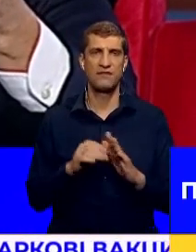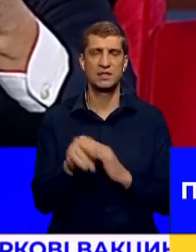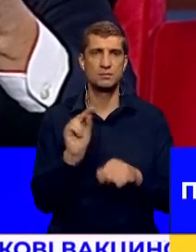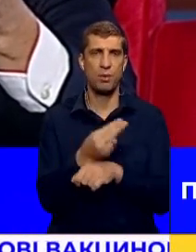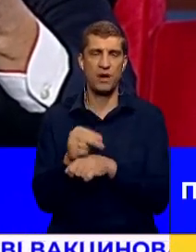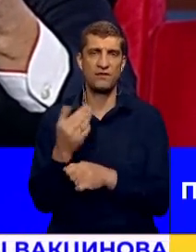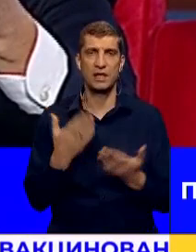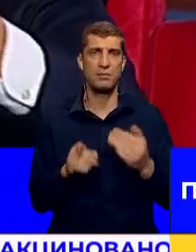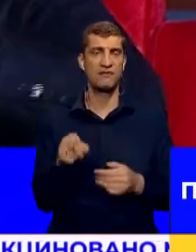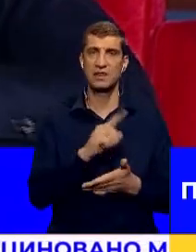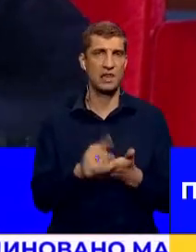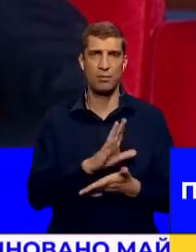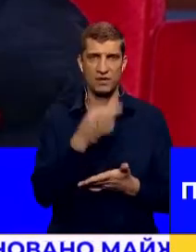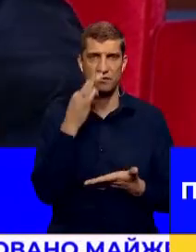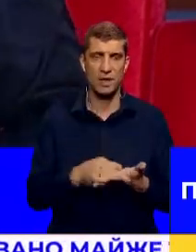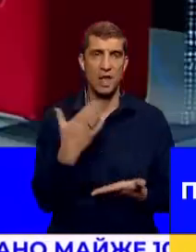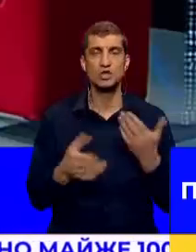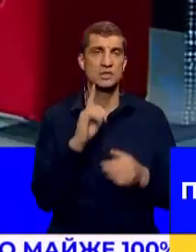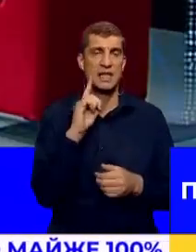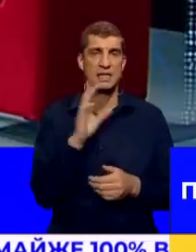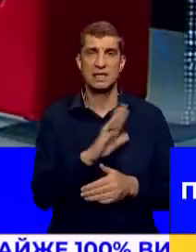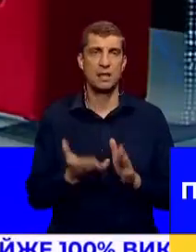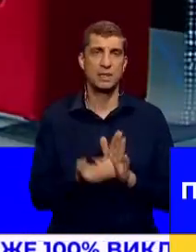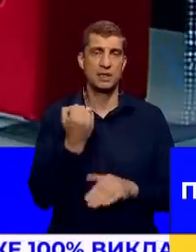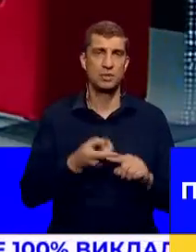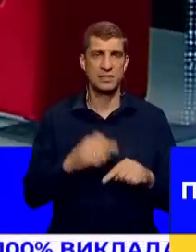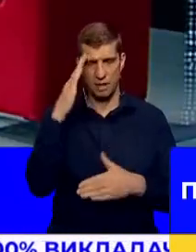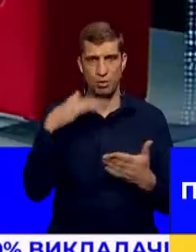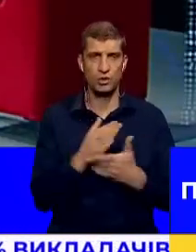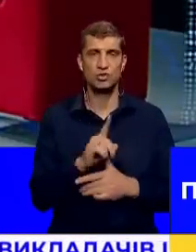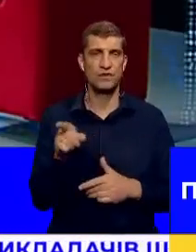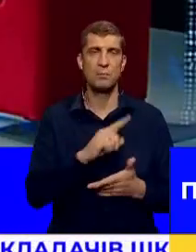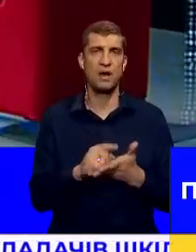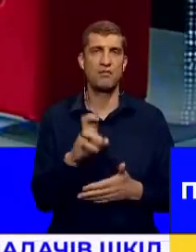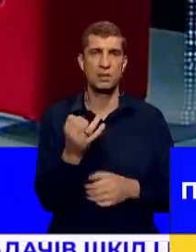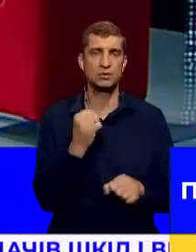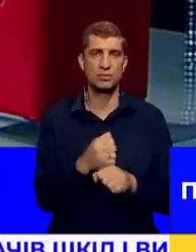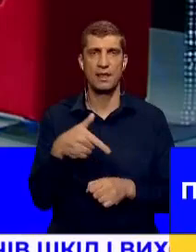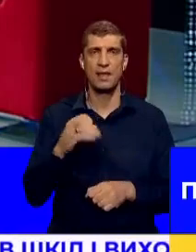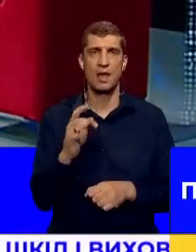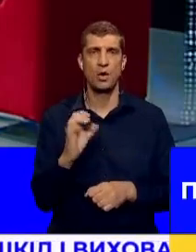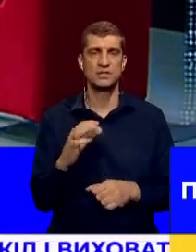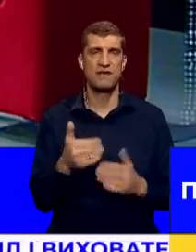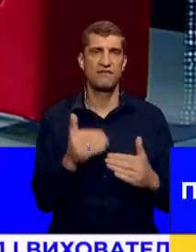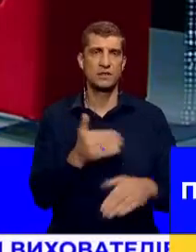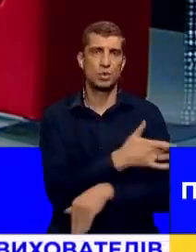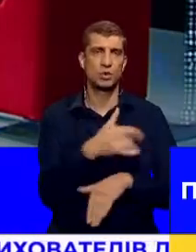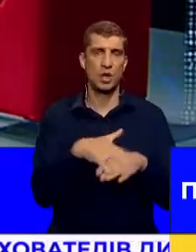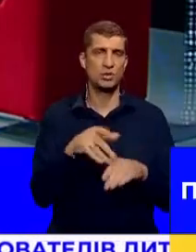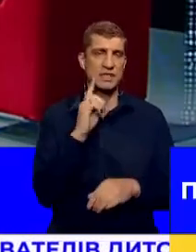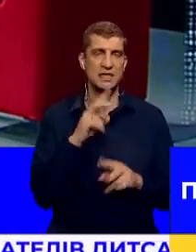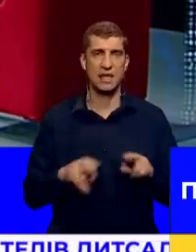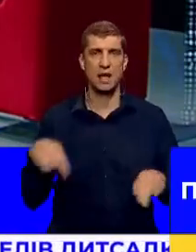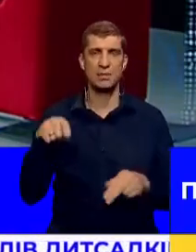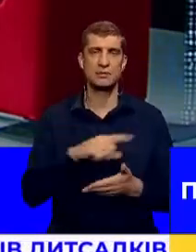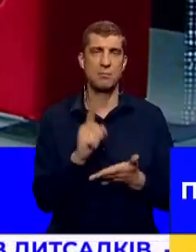він не повинен відповідати? Якщо Зеленський не підтримує цієї політики, що він мав би зробити? Герус від «Слуг народу». Зеленський як президент